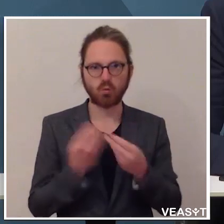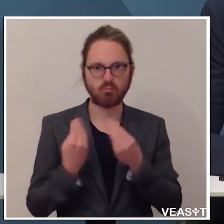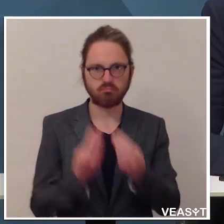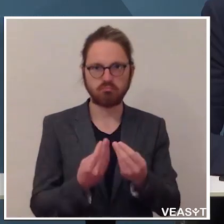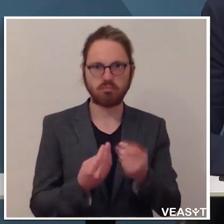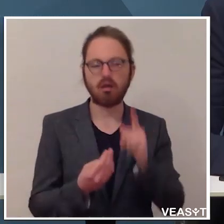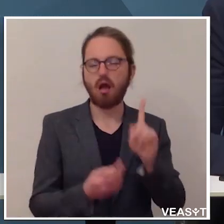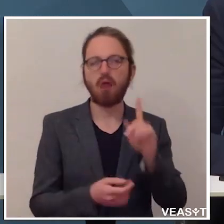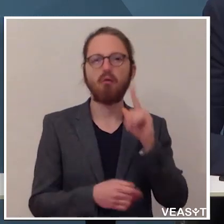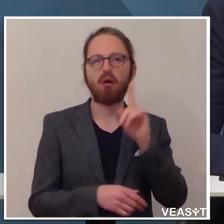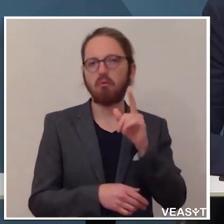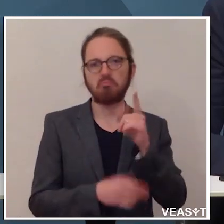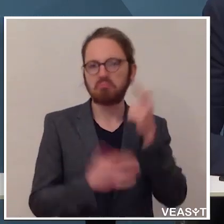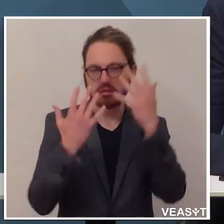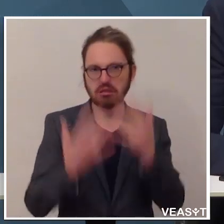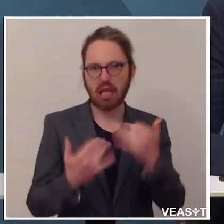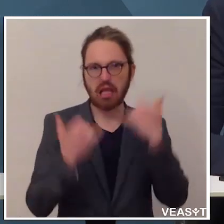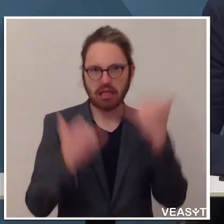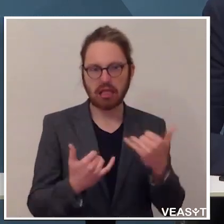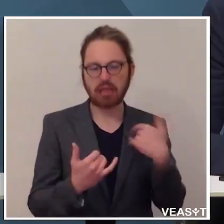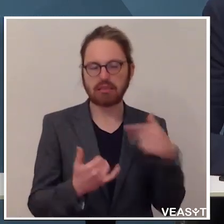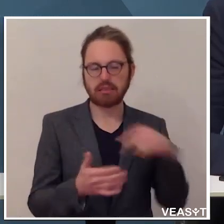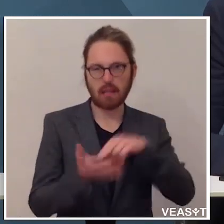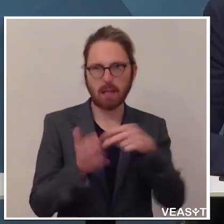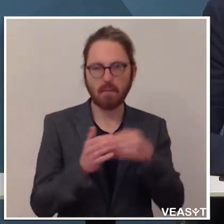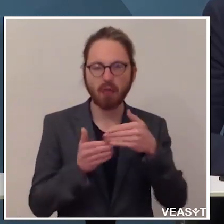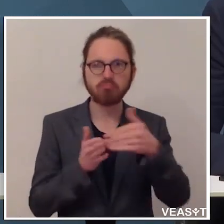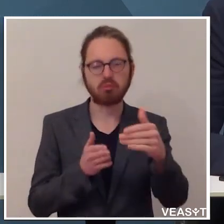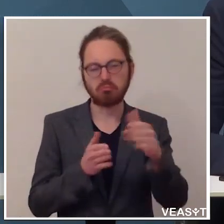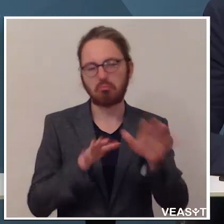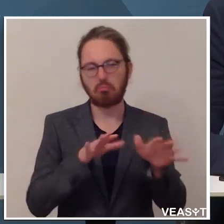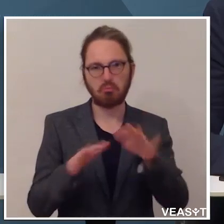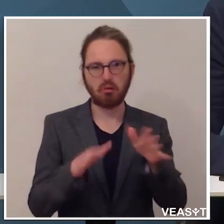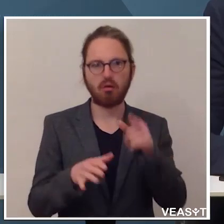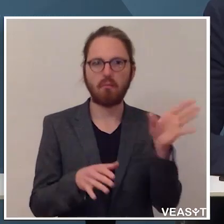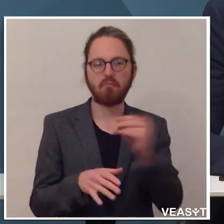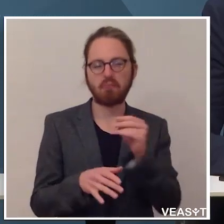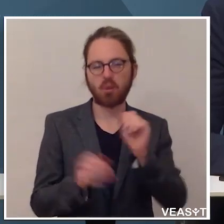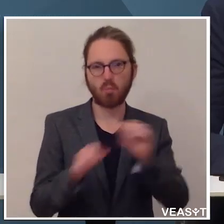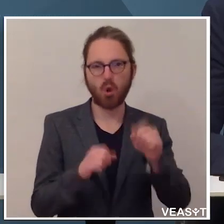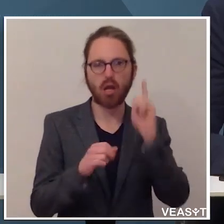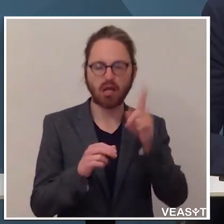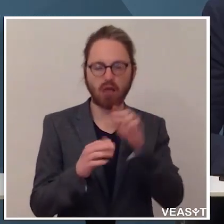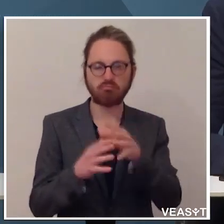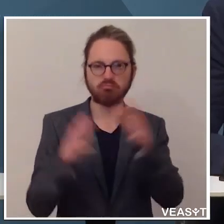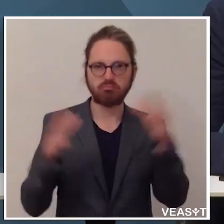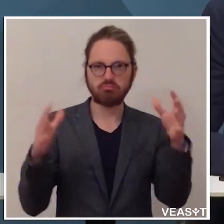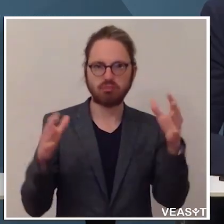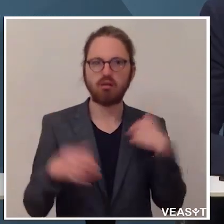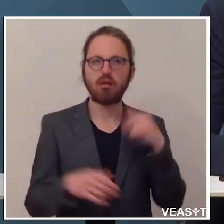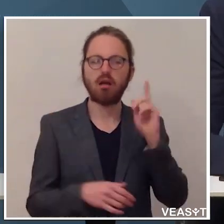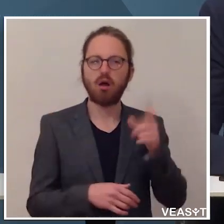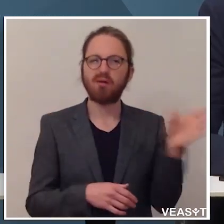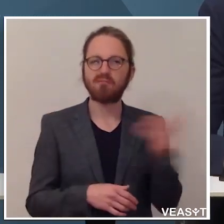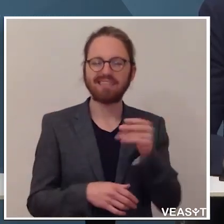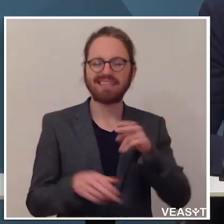Busse einführen. Aber ansonsten sind die Zahlen noch in unseren Szenarien relativ, mit der Möglichkeit eben das zu